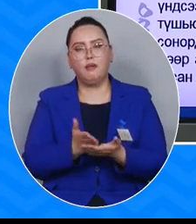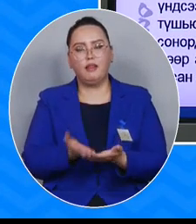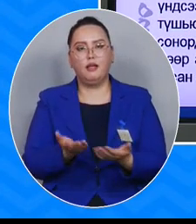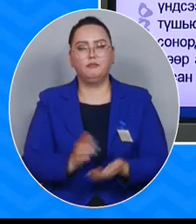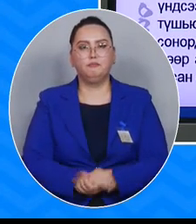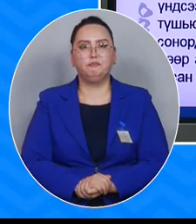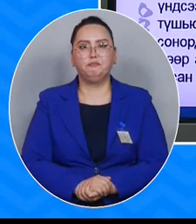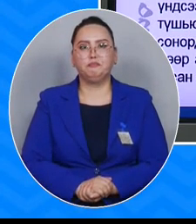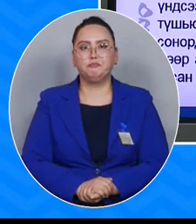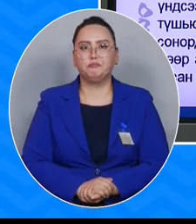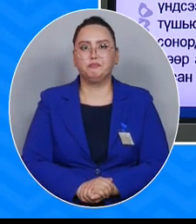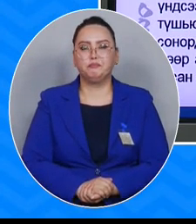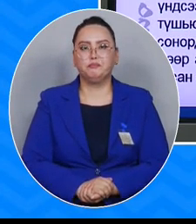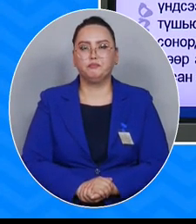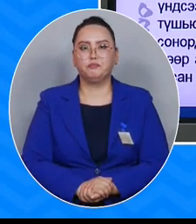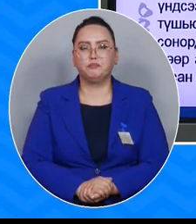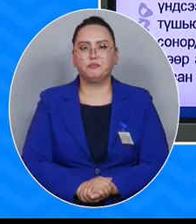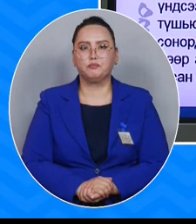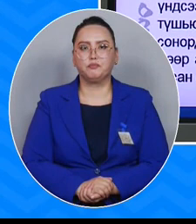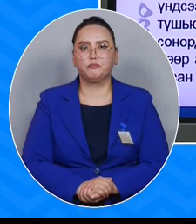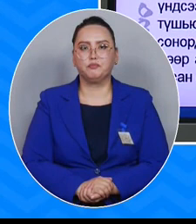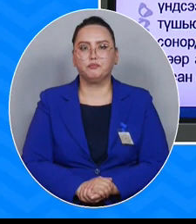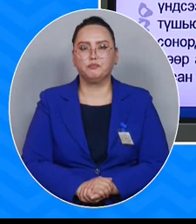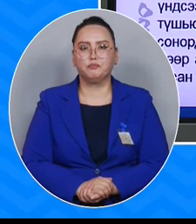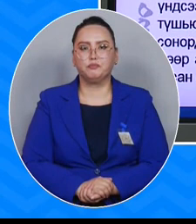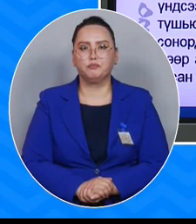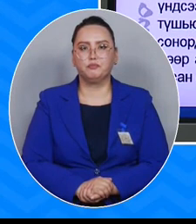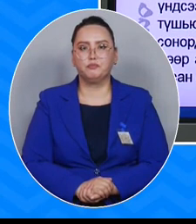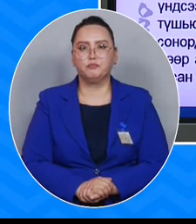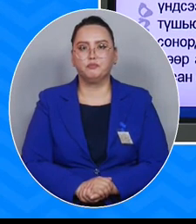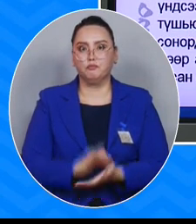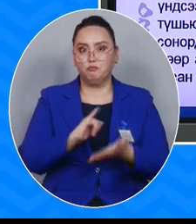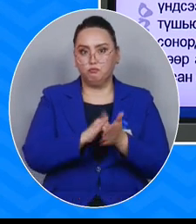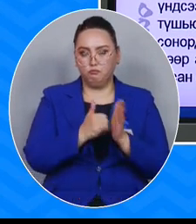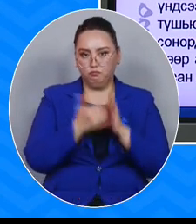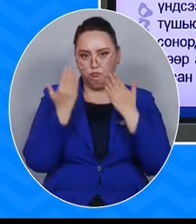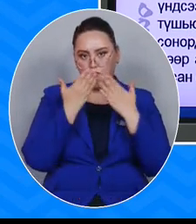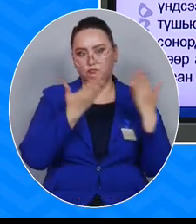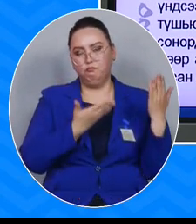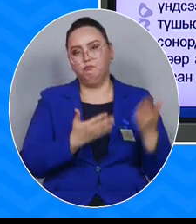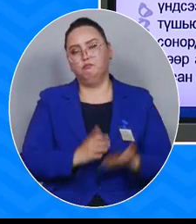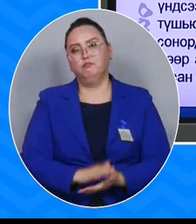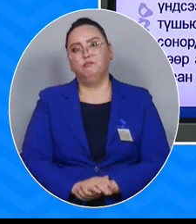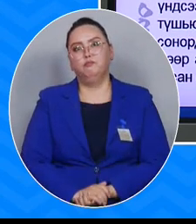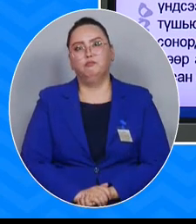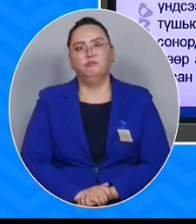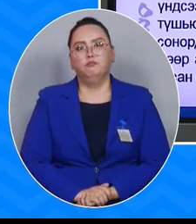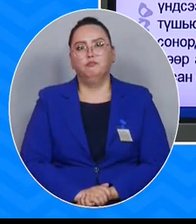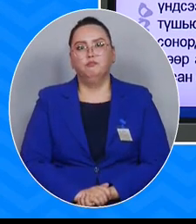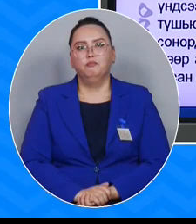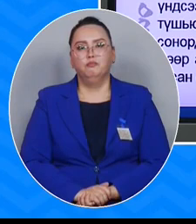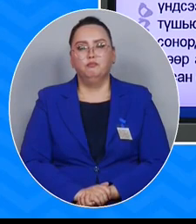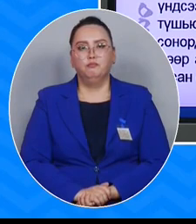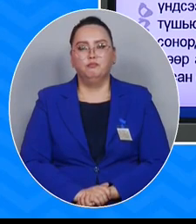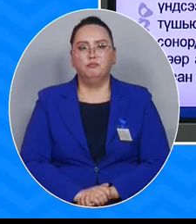бүтээв. Бөөр аллах өхүр төлсөм бүхэхт дэрэг бүнхөд улын зүүг хүдэлж холдан холдсоор өрийн харанхүуд